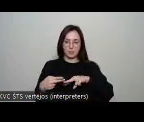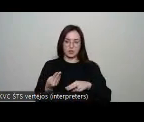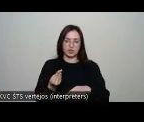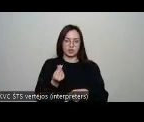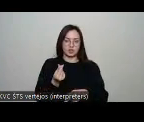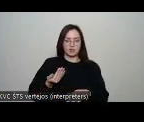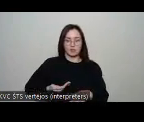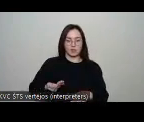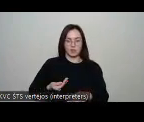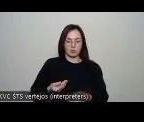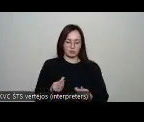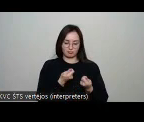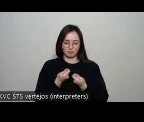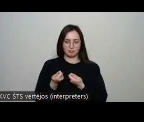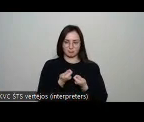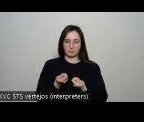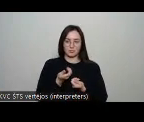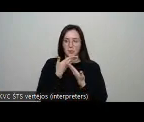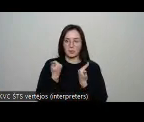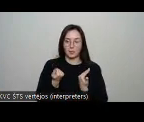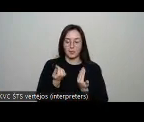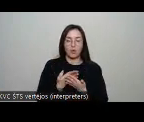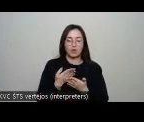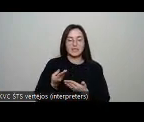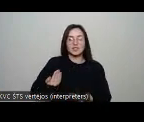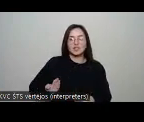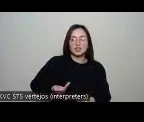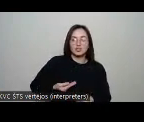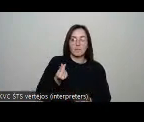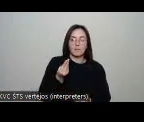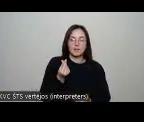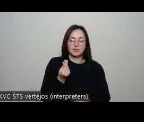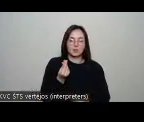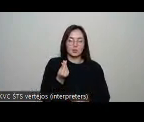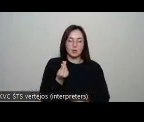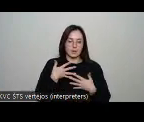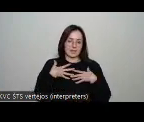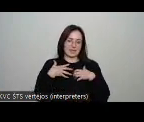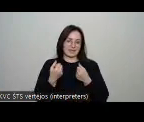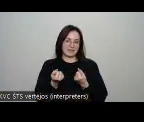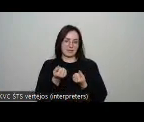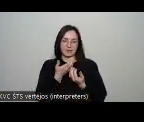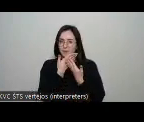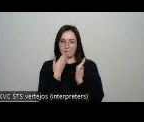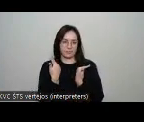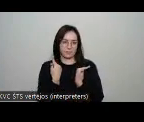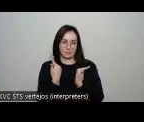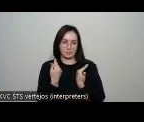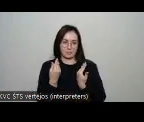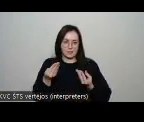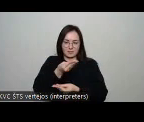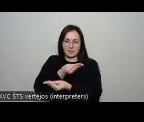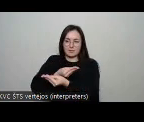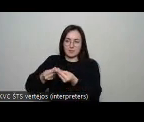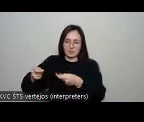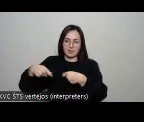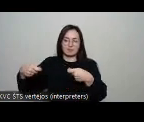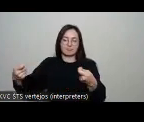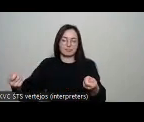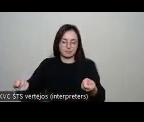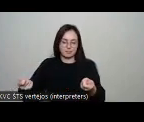rankose nelaikau, to labiau, kad grynieji pinigai nėra labai sveikas dalykas, kuris eina per daugybę, daugybę